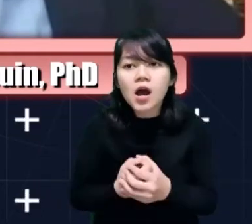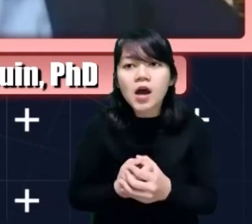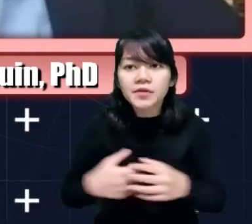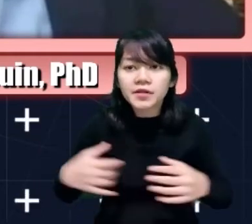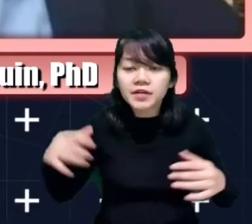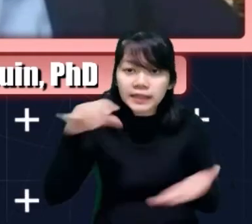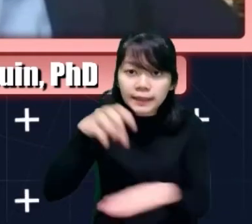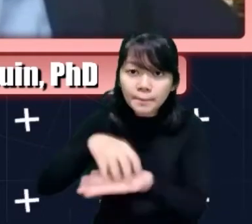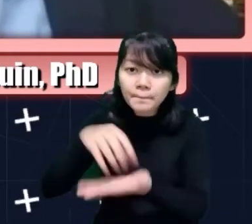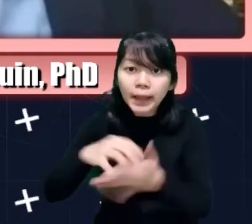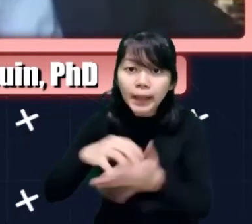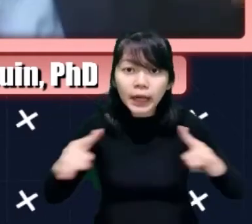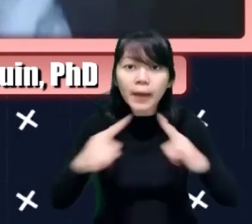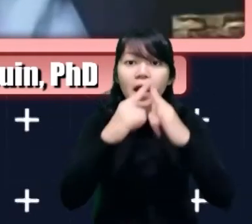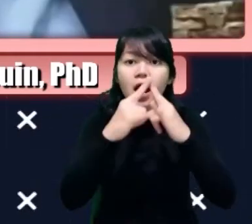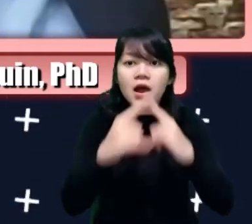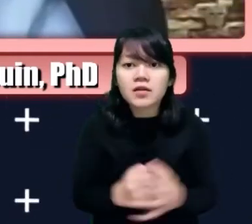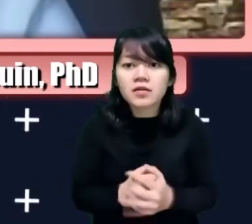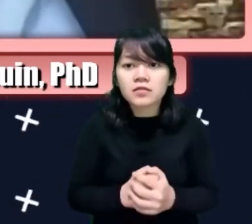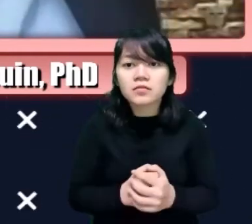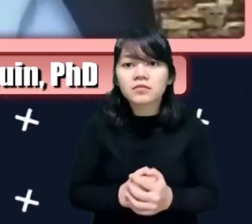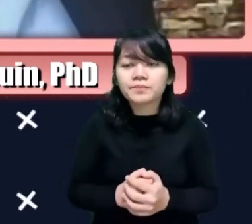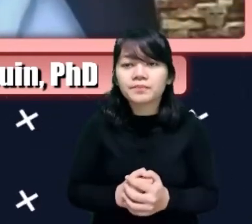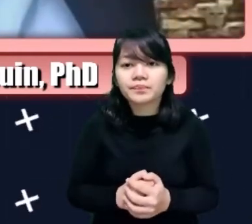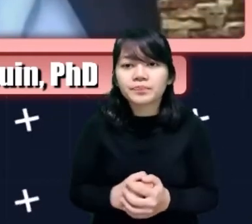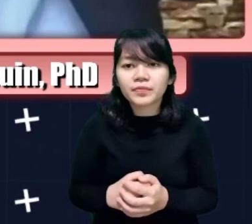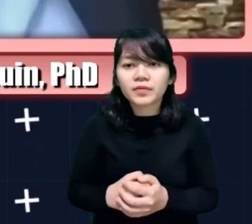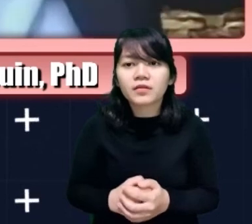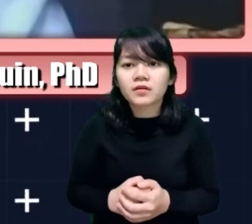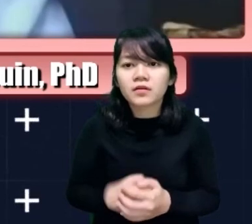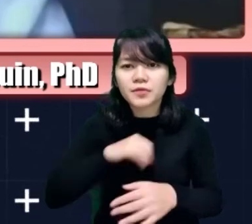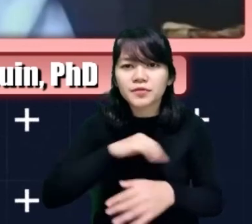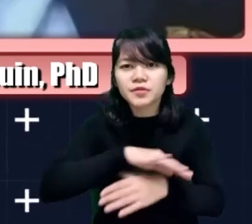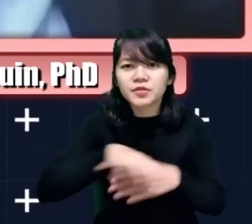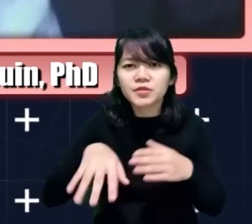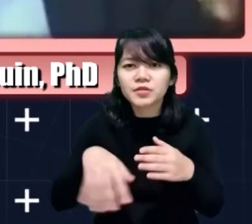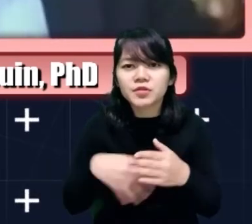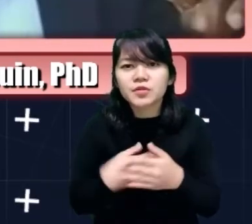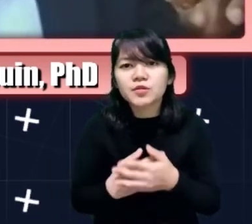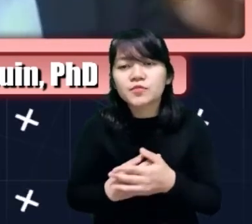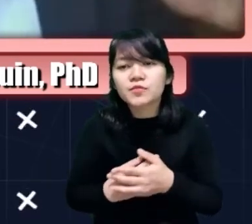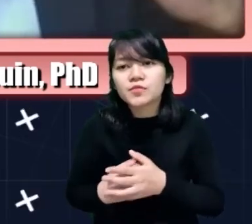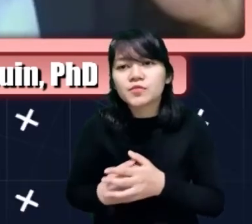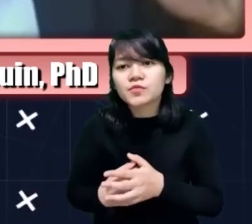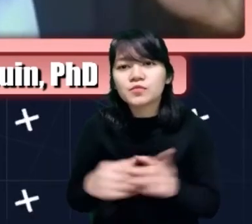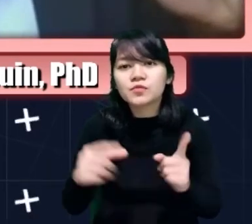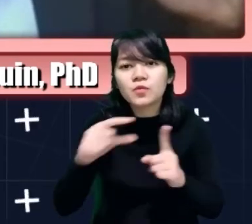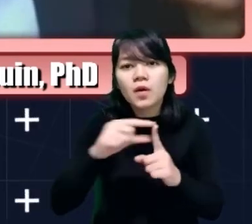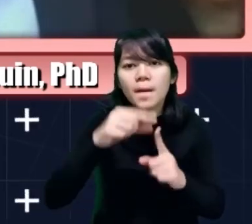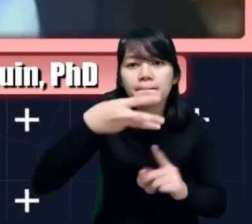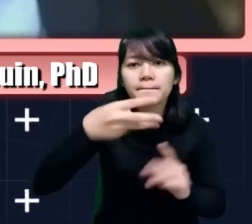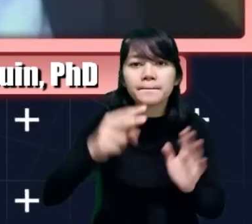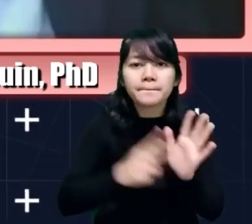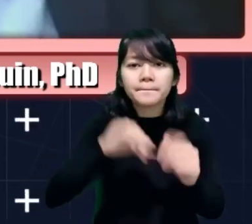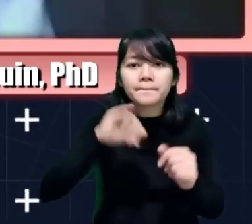jauhnya ke segala penjuru. Itu jauhnya itu burung puyuh yang datang tertimbun. Lalu kemudian kira-kira